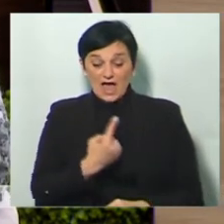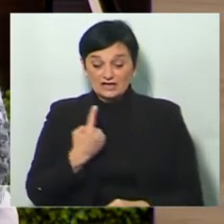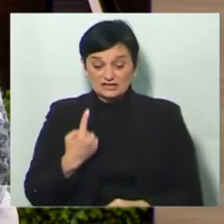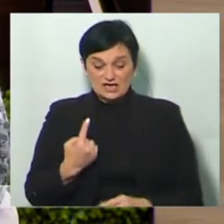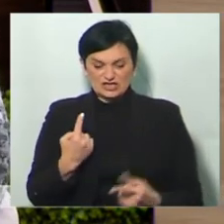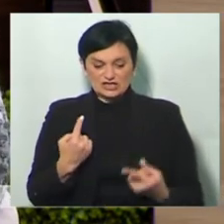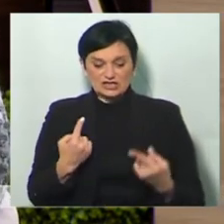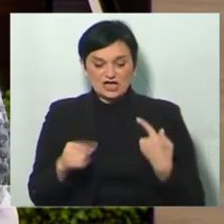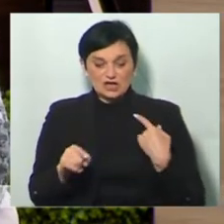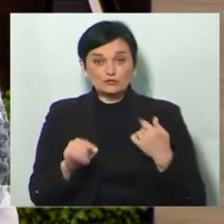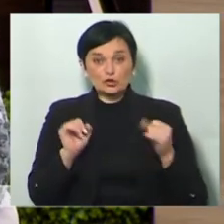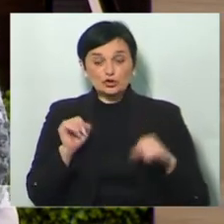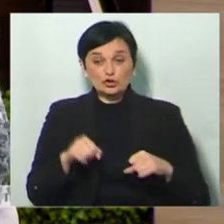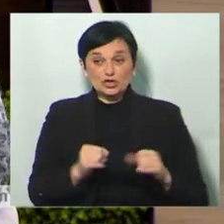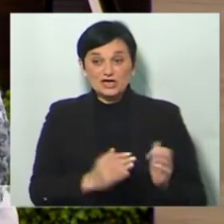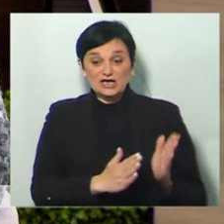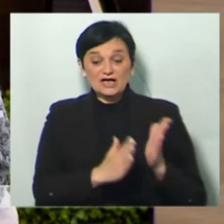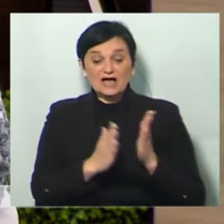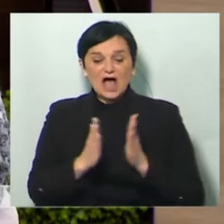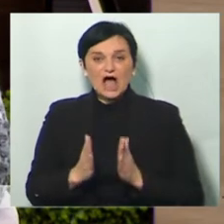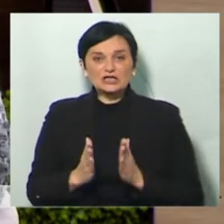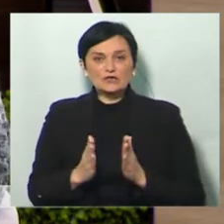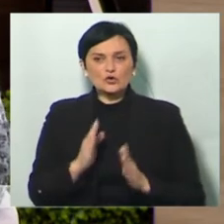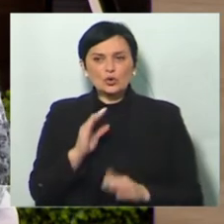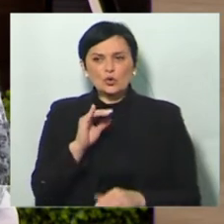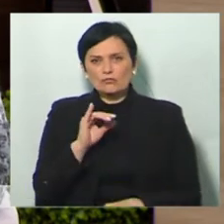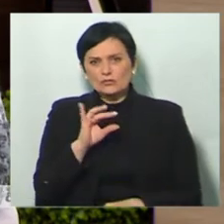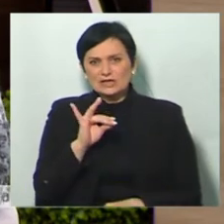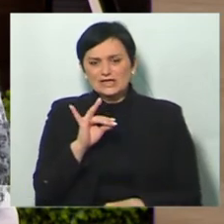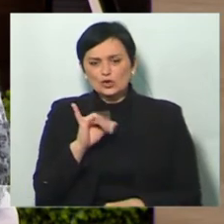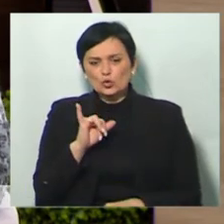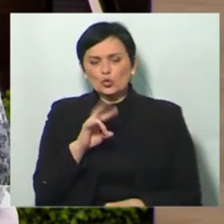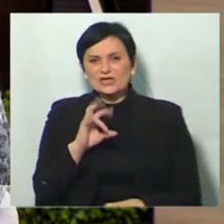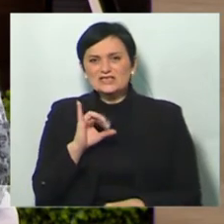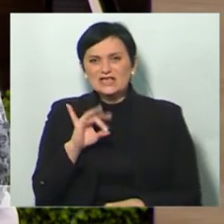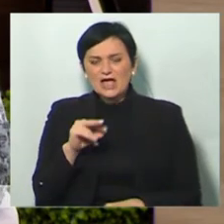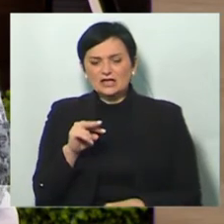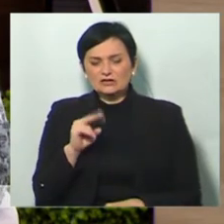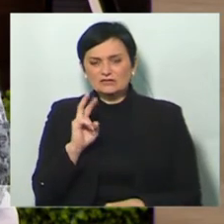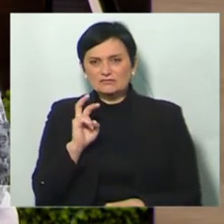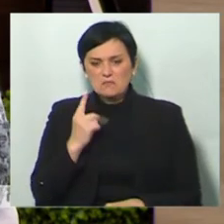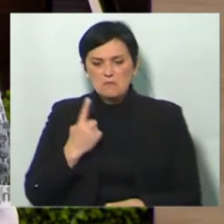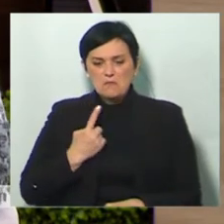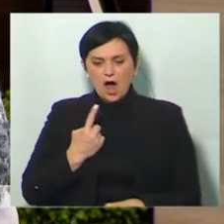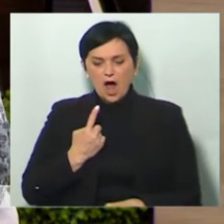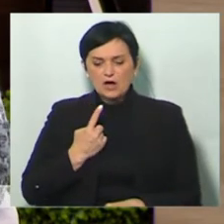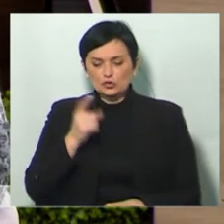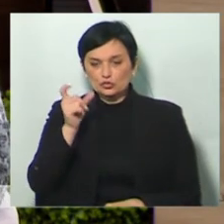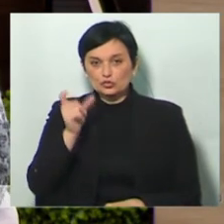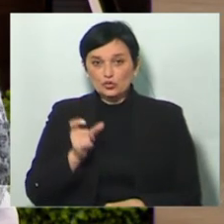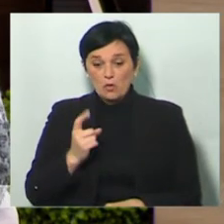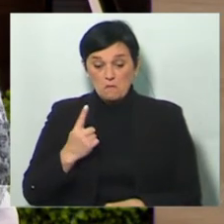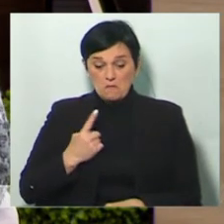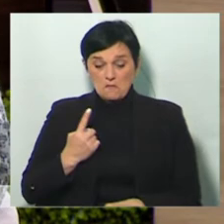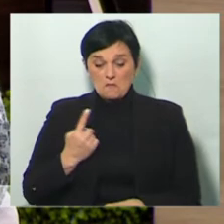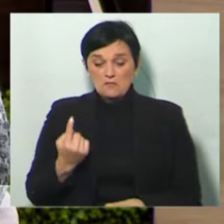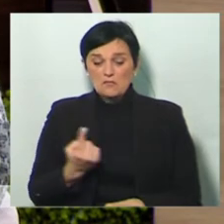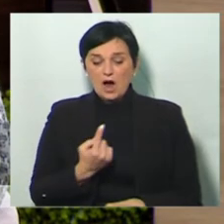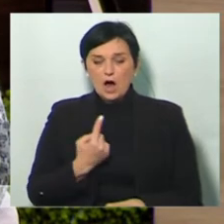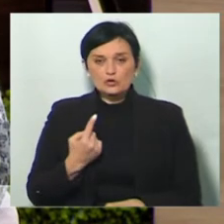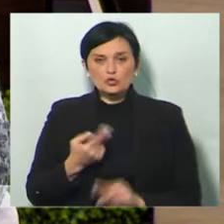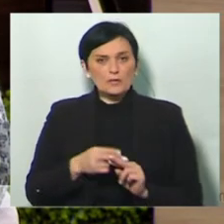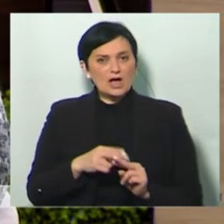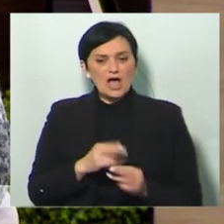ახლა შეგვიძლია რომ გადავიდეთ, არის იუნგისეული განსხვავება მარტოობის. Რომ მარტოობა ეს არ